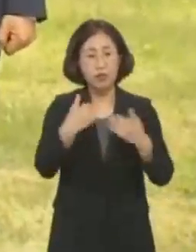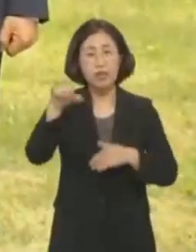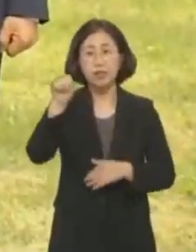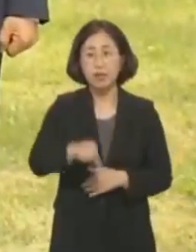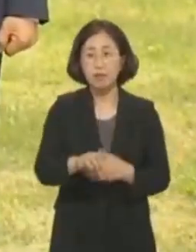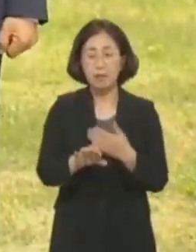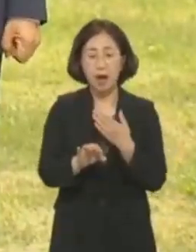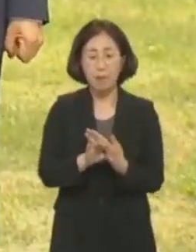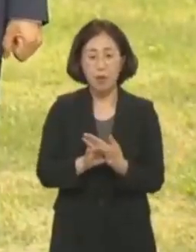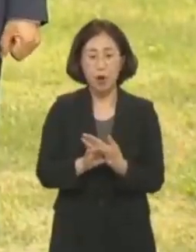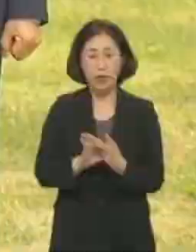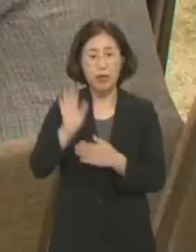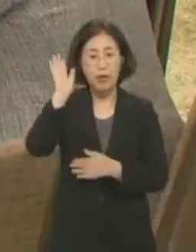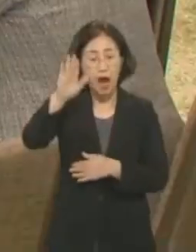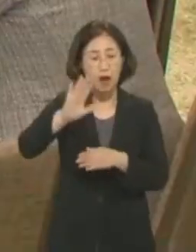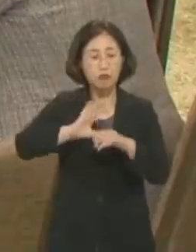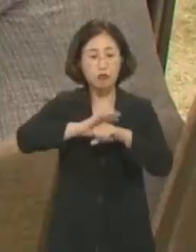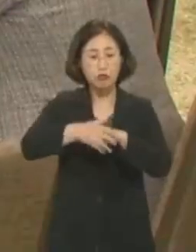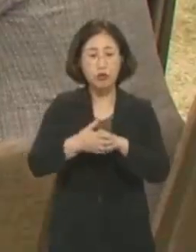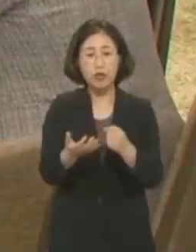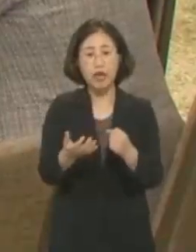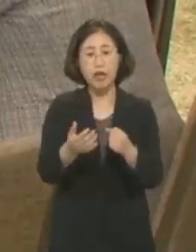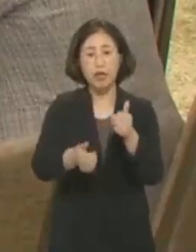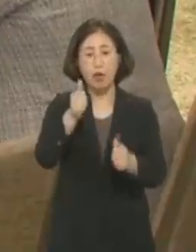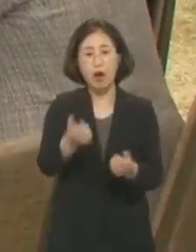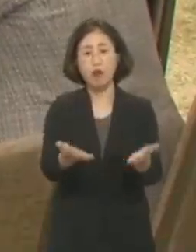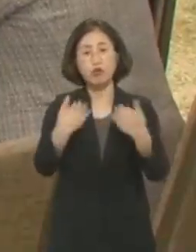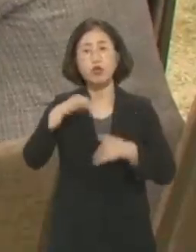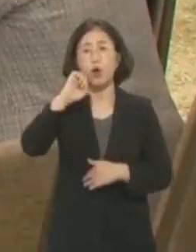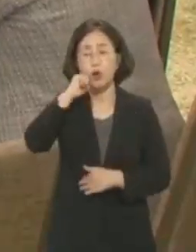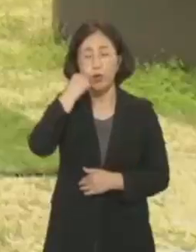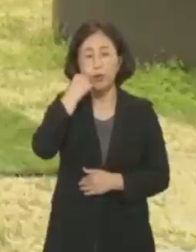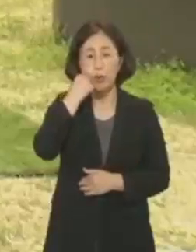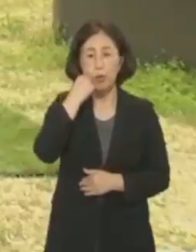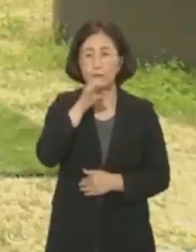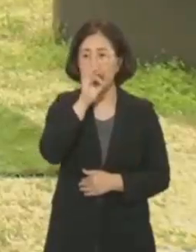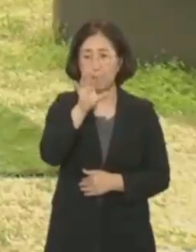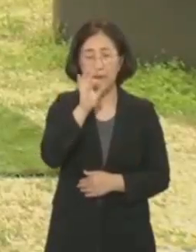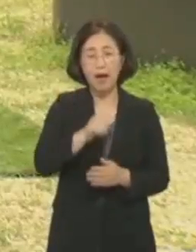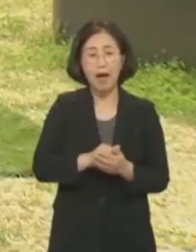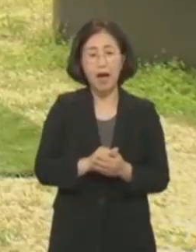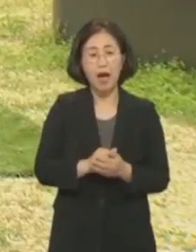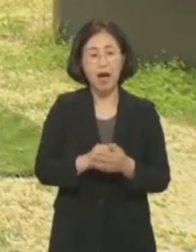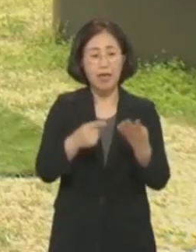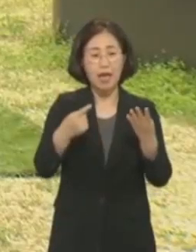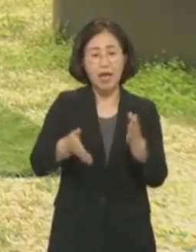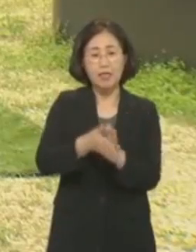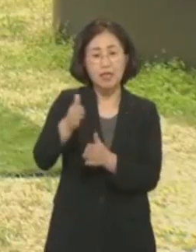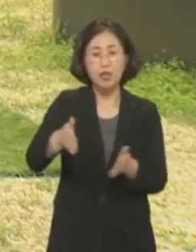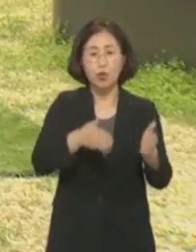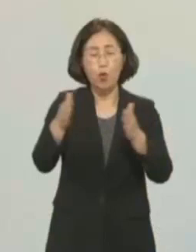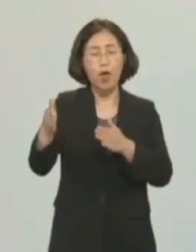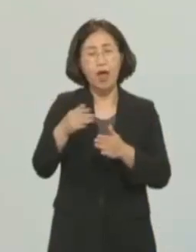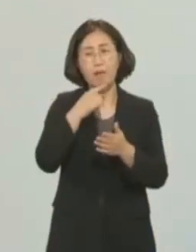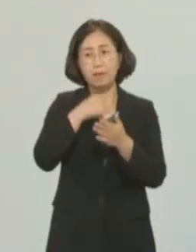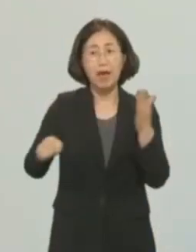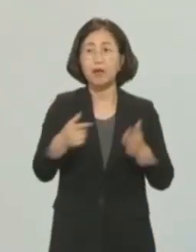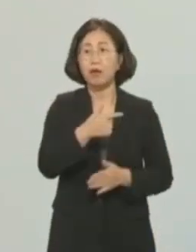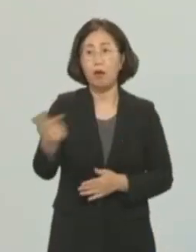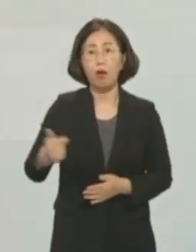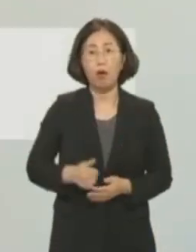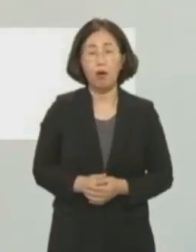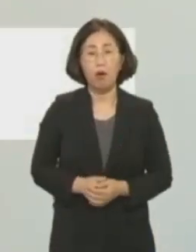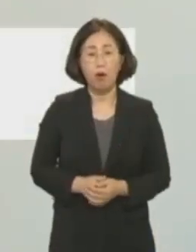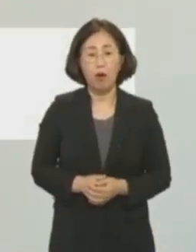경우 향후 국제대회 유치가 어렵게 되는 건 물론이고 충청권 4개 시도가 받을 타격은 이루 말할 수 없는 겁니다